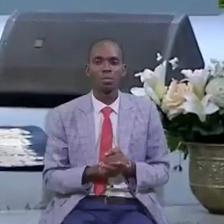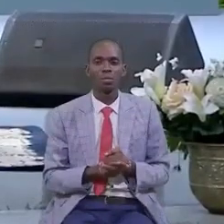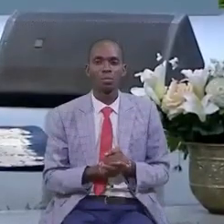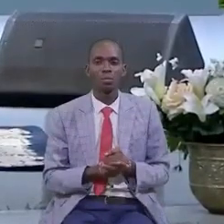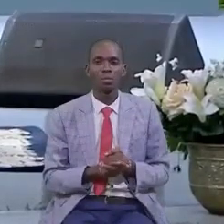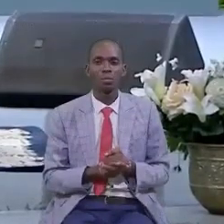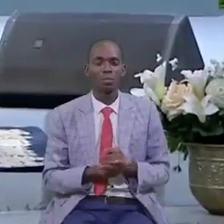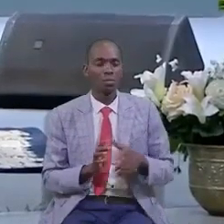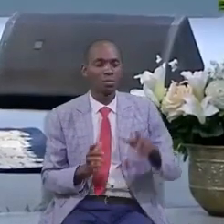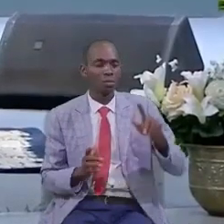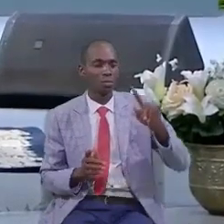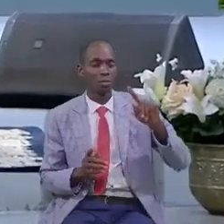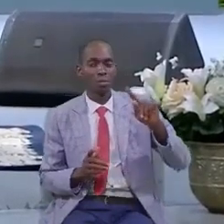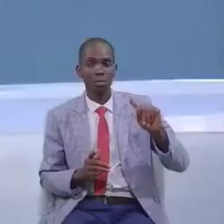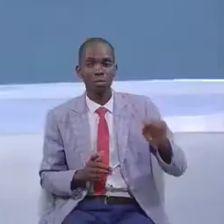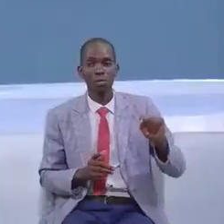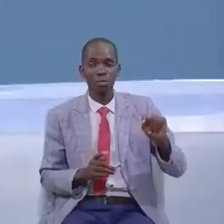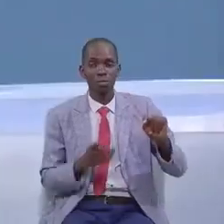ఆశావాల దృక్పథం